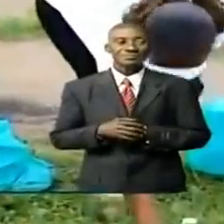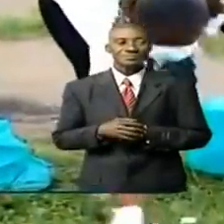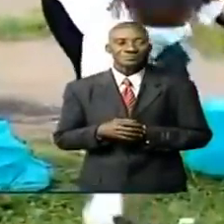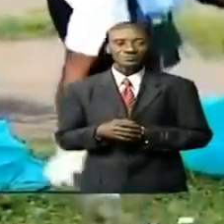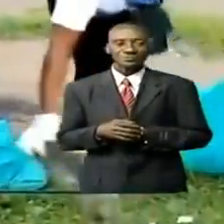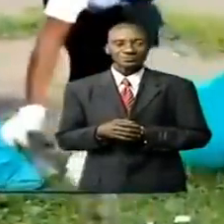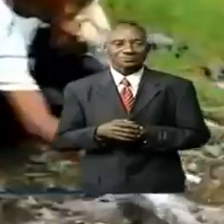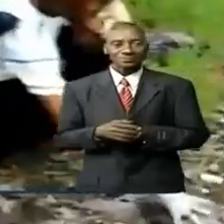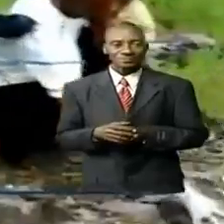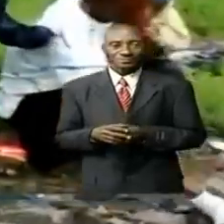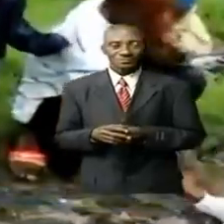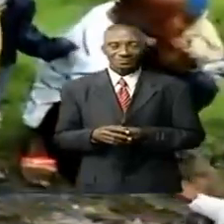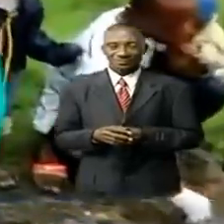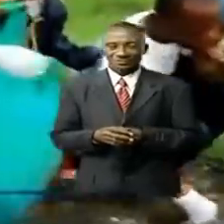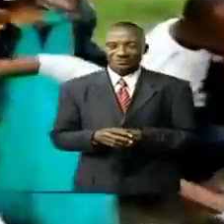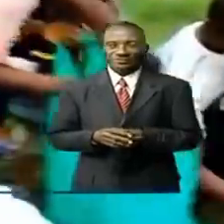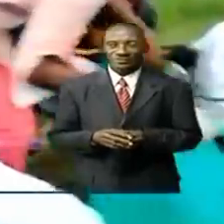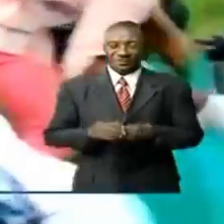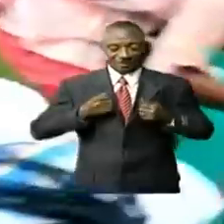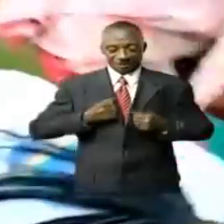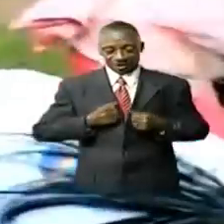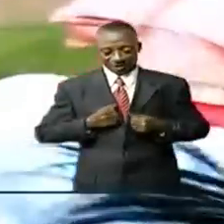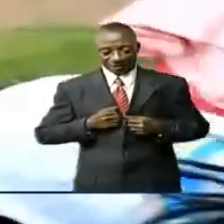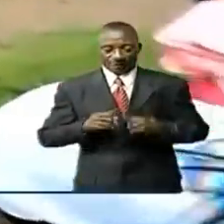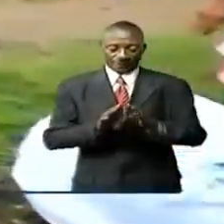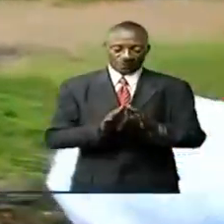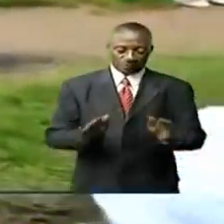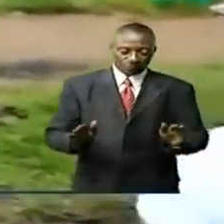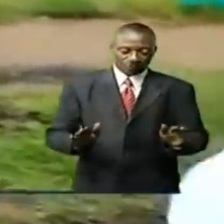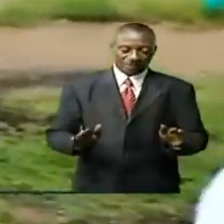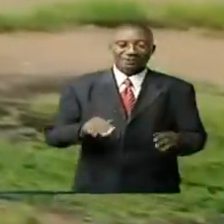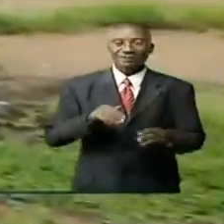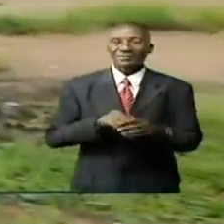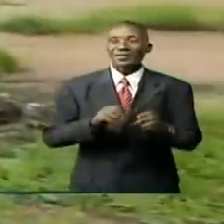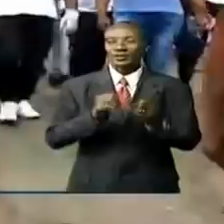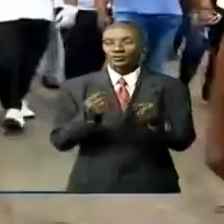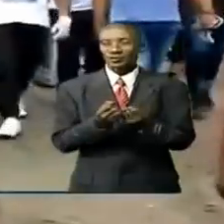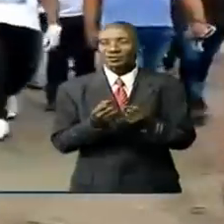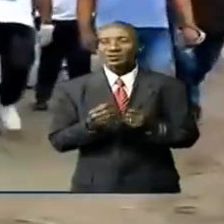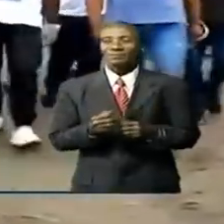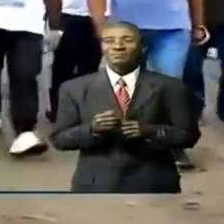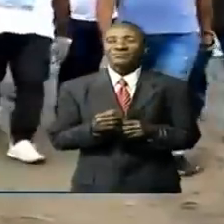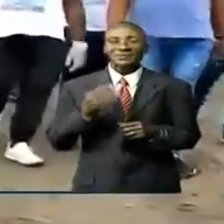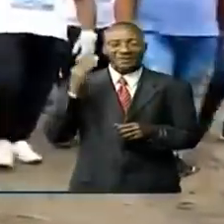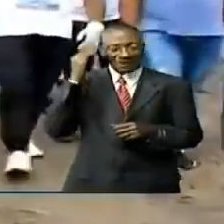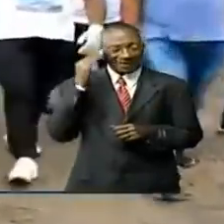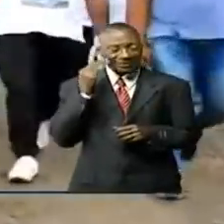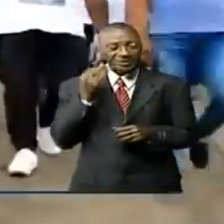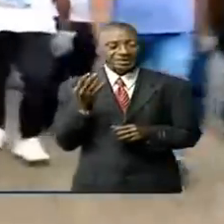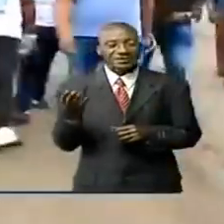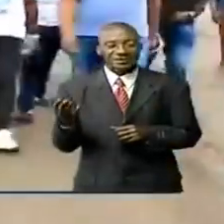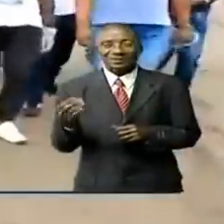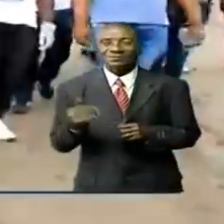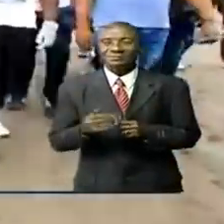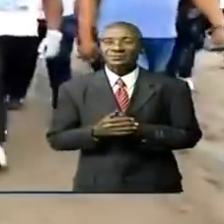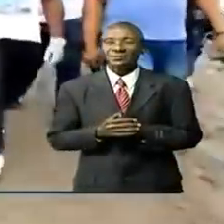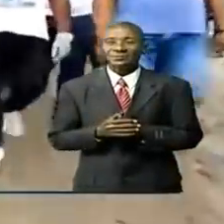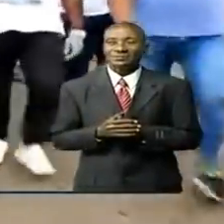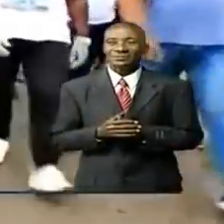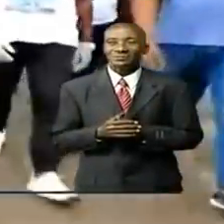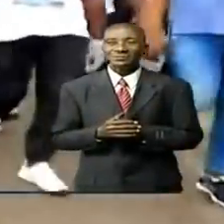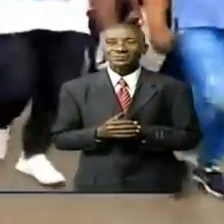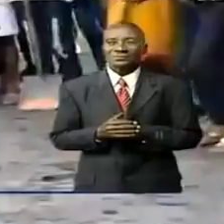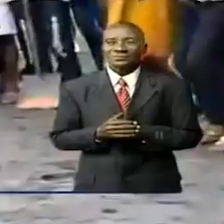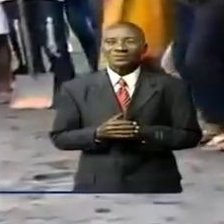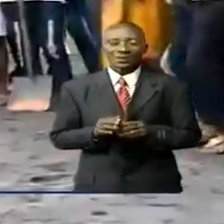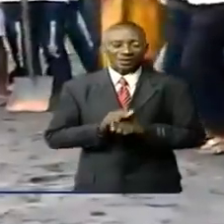et hygiène dans la société, le ministre de la Jeunesse, Initiation à la Nouvelle Citoyenneté et Cohésion Nationale, Yves Bunkuluzola, a participé